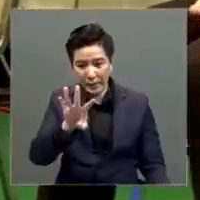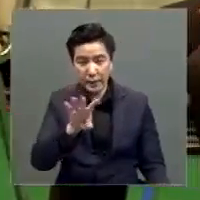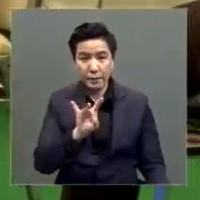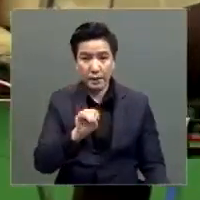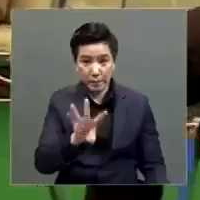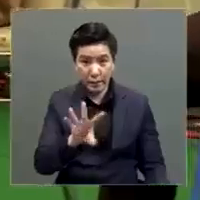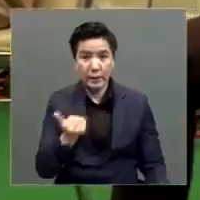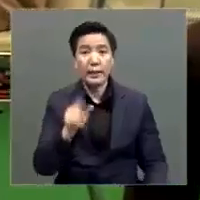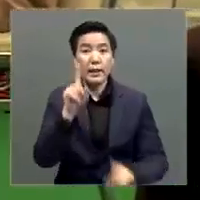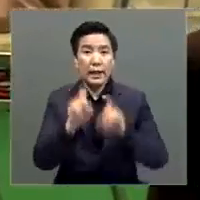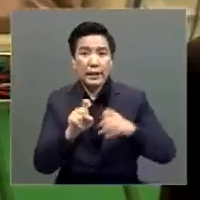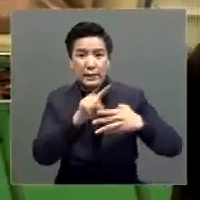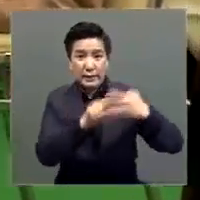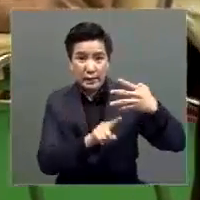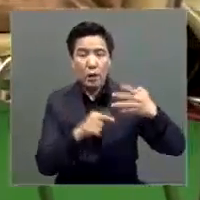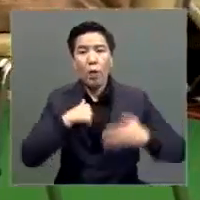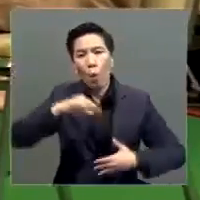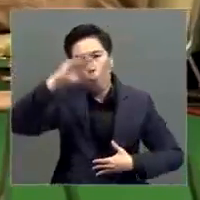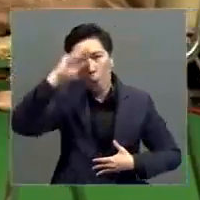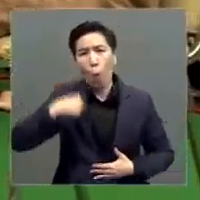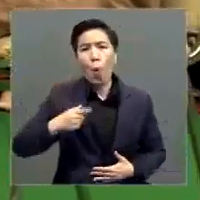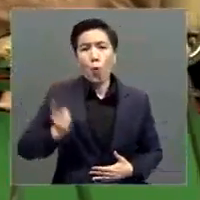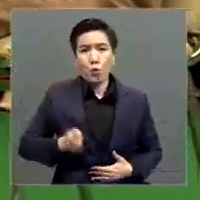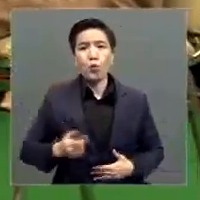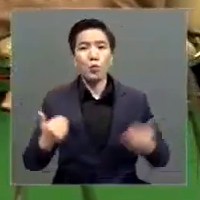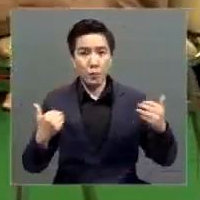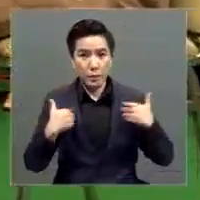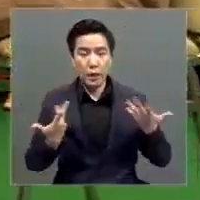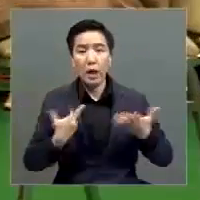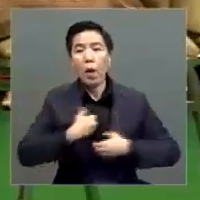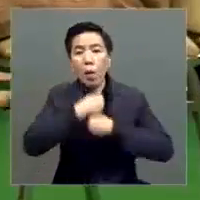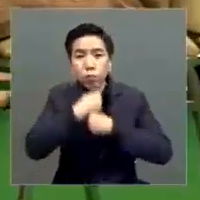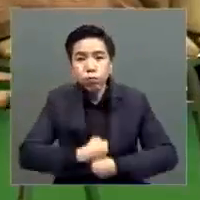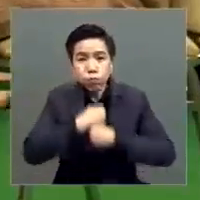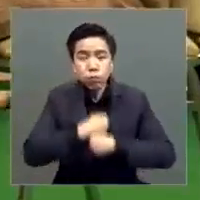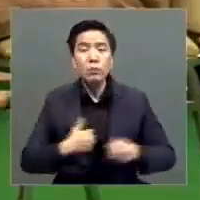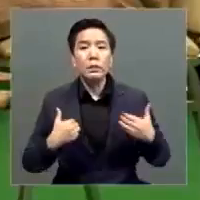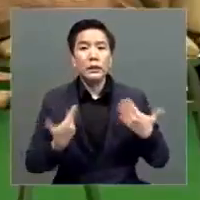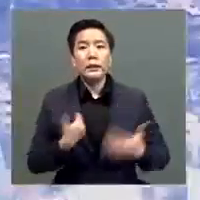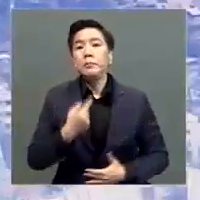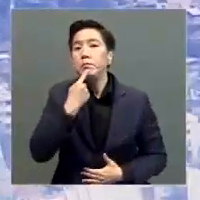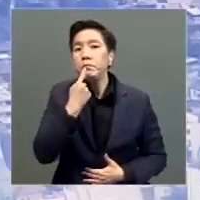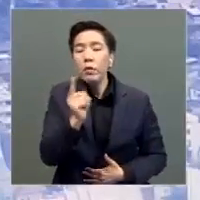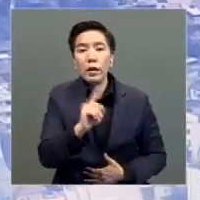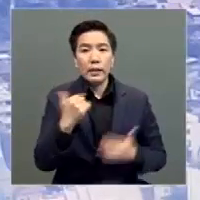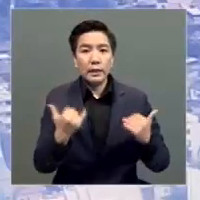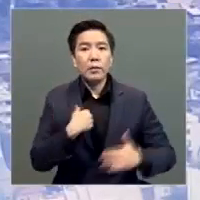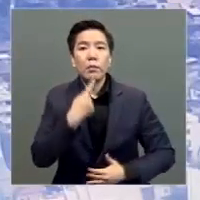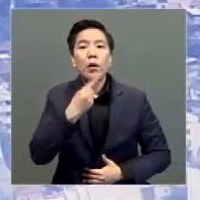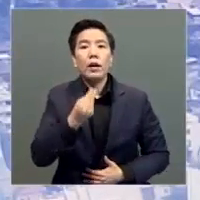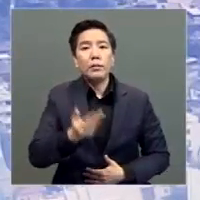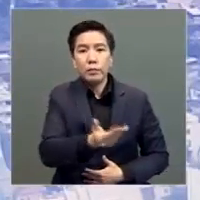ที่เสียชีวิตนี้มีทั้งโรคประจำตัวแล้วก็สูงอายุถึงได้บอกนะครับว่าต